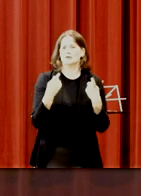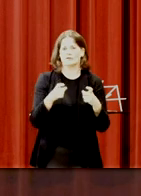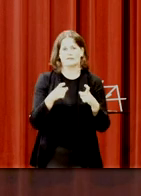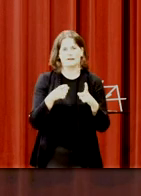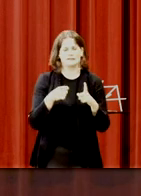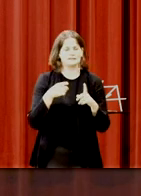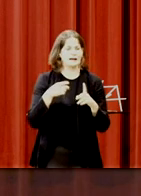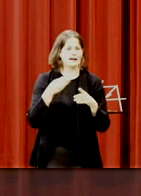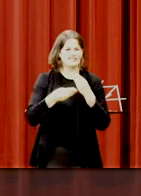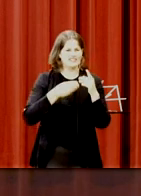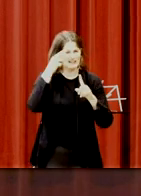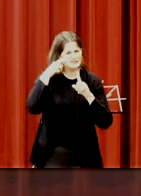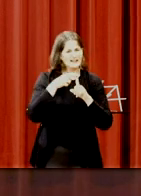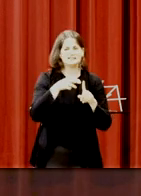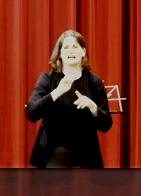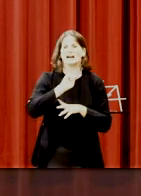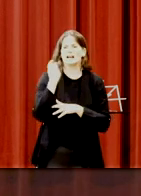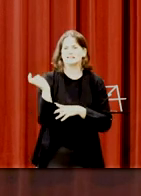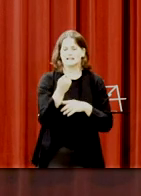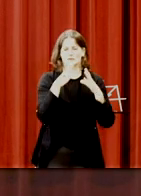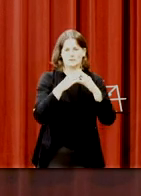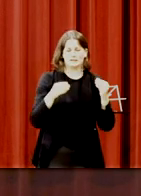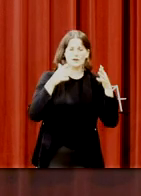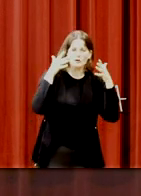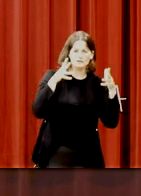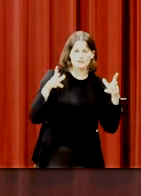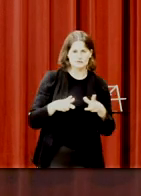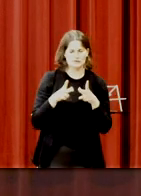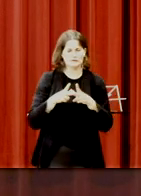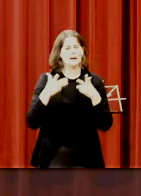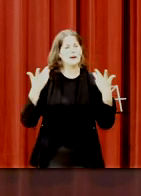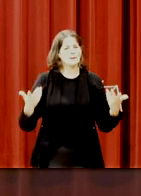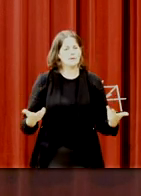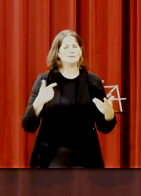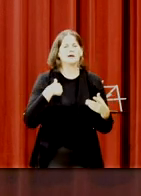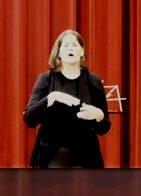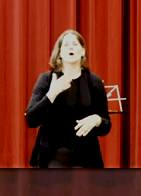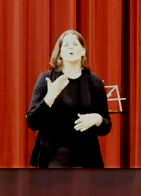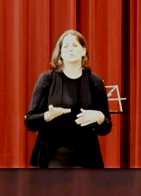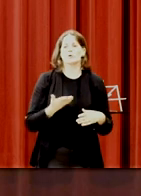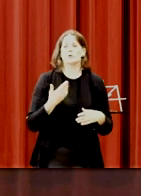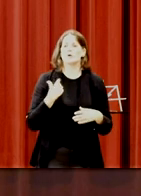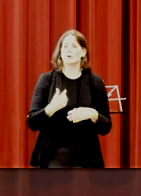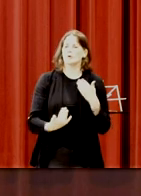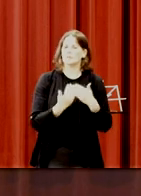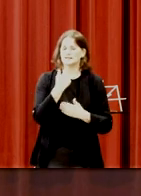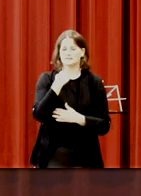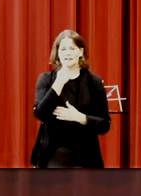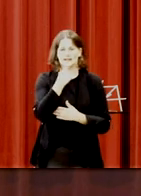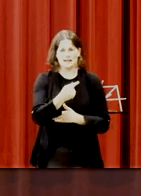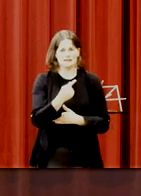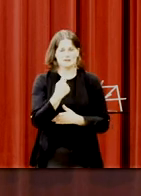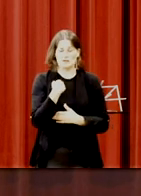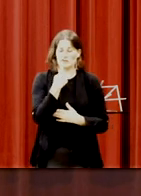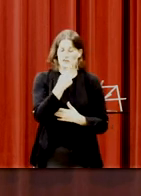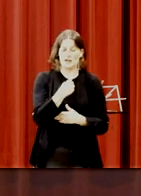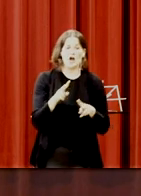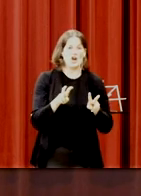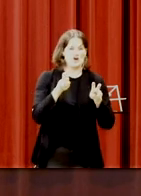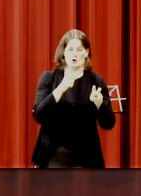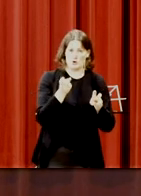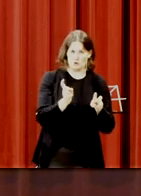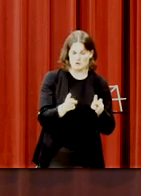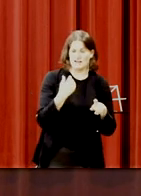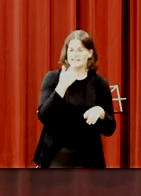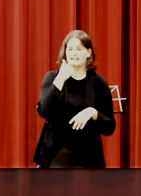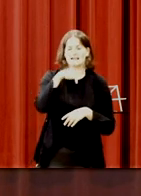que no els diré res nou si dic que la nostra universitat, la Rovira i Virgili, és, per dir-ho amb una frase contundent,